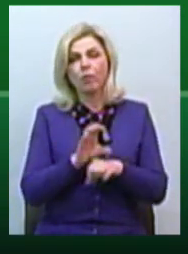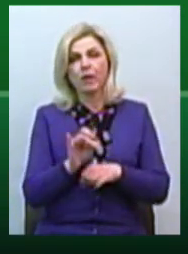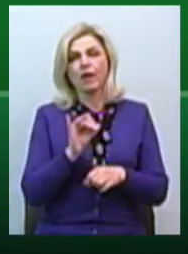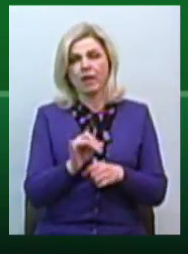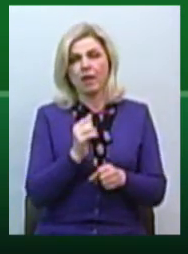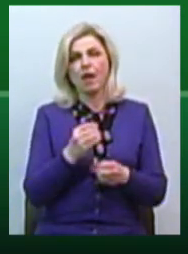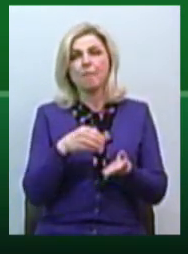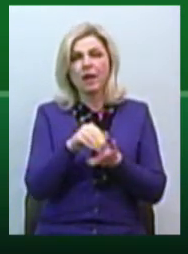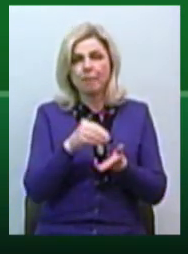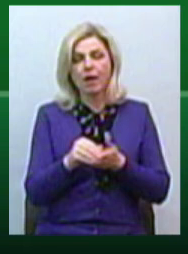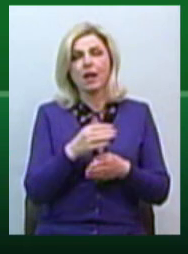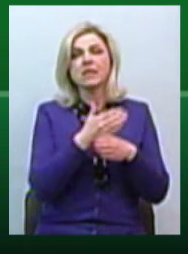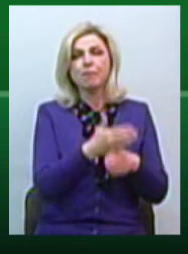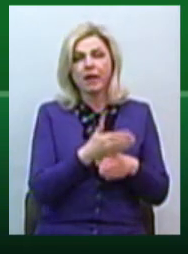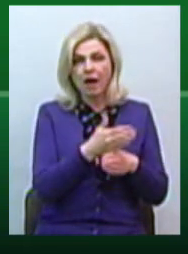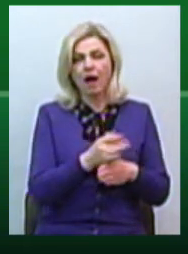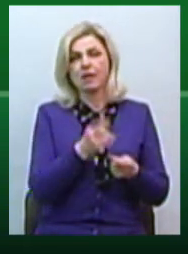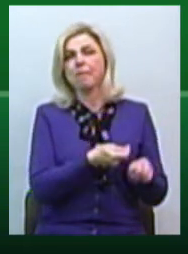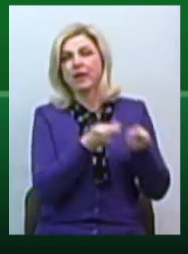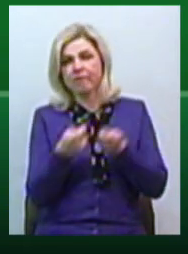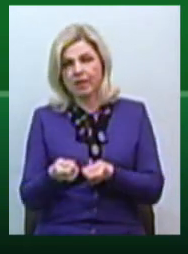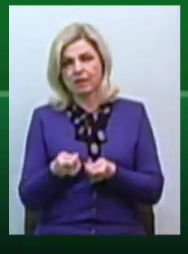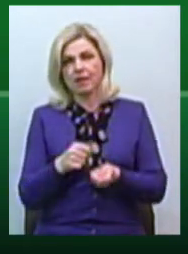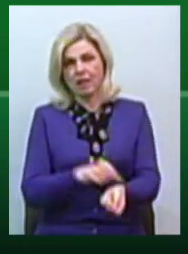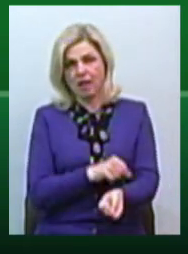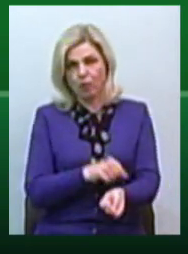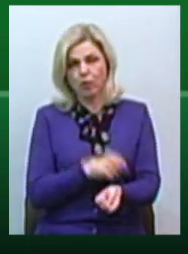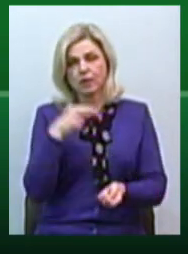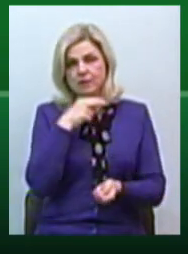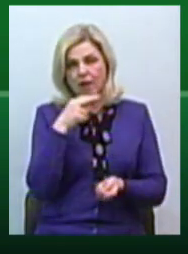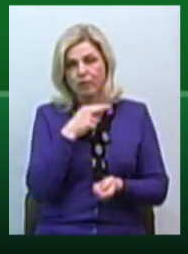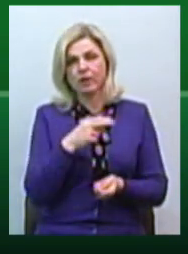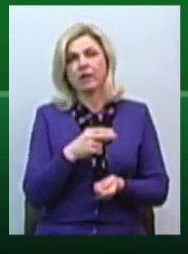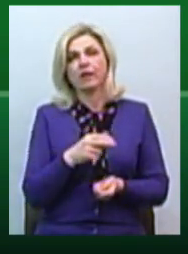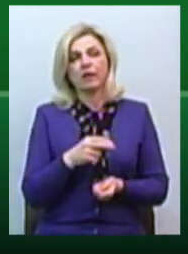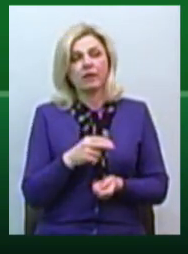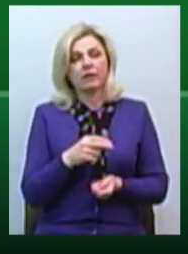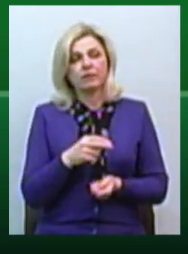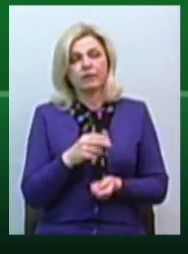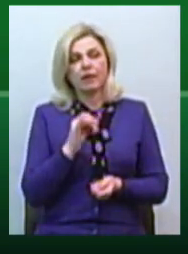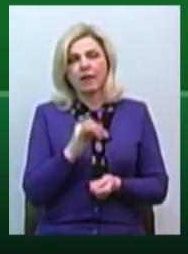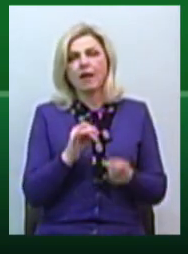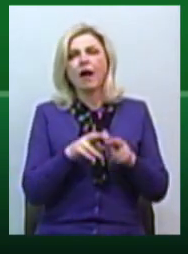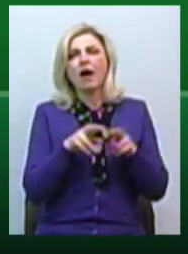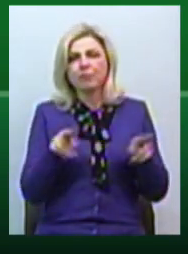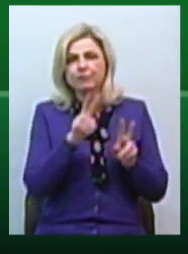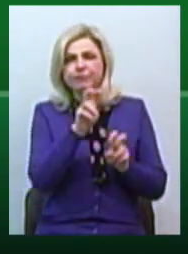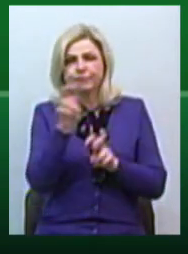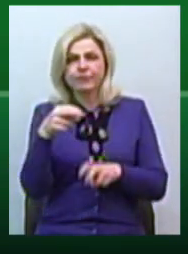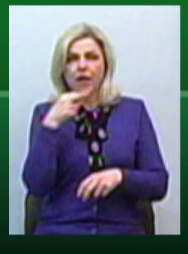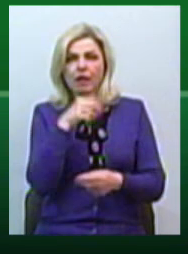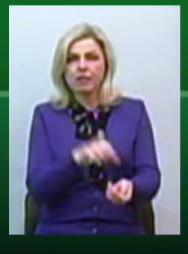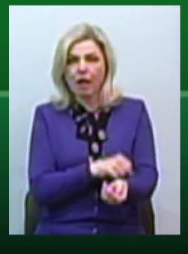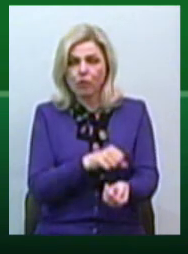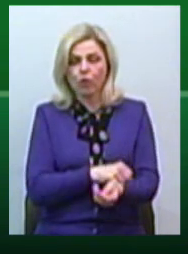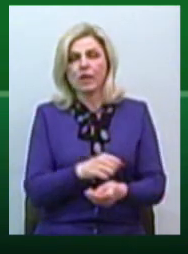виготовлення, придбання, зберігання, перевезення чи переселення наркотичних засобів, психотропних речовин або їх аналогів без мети збуту. Санкція